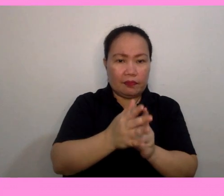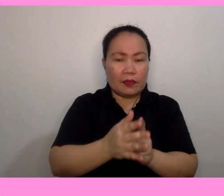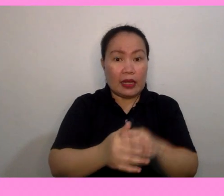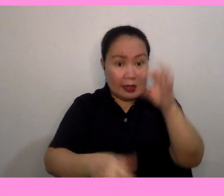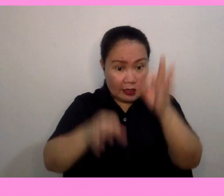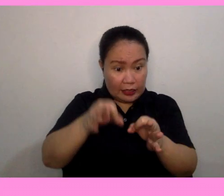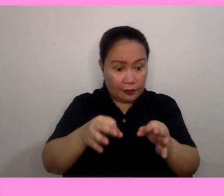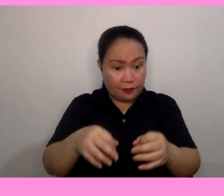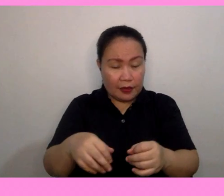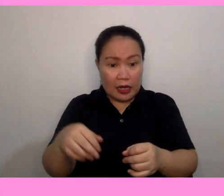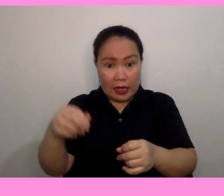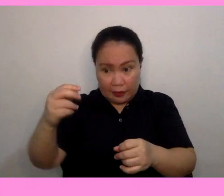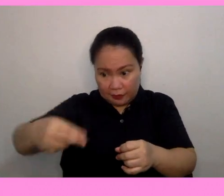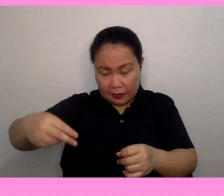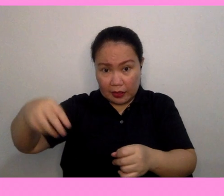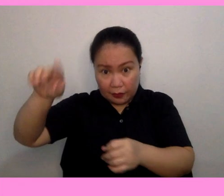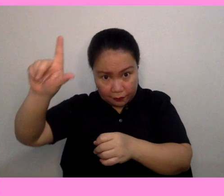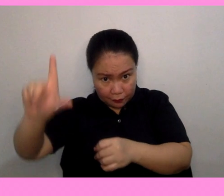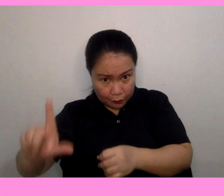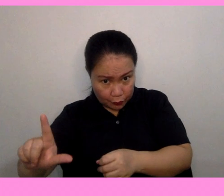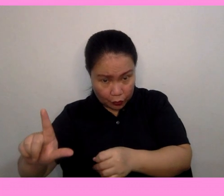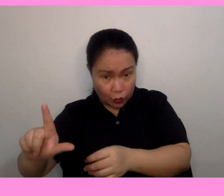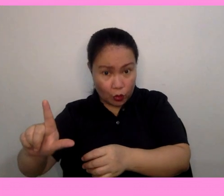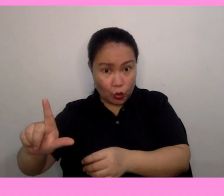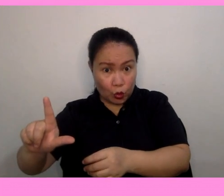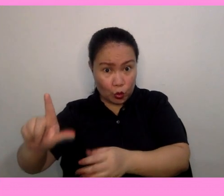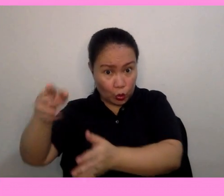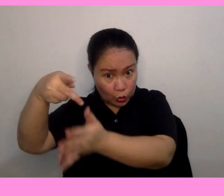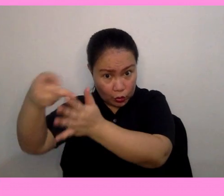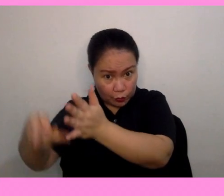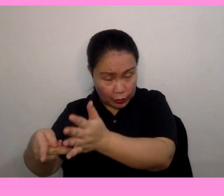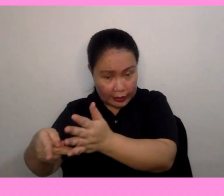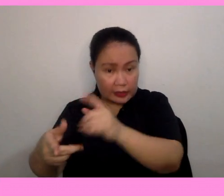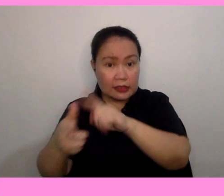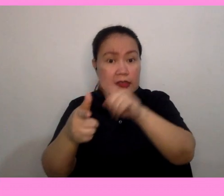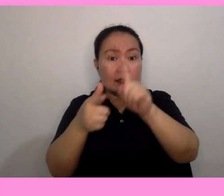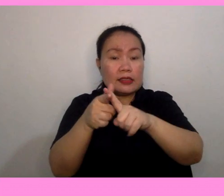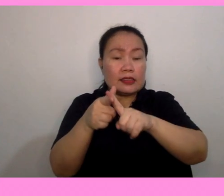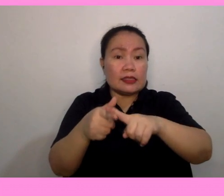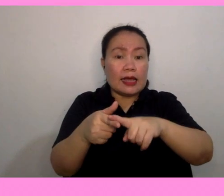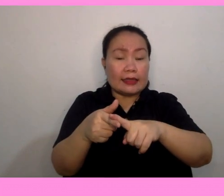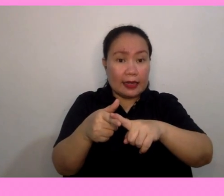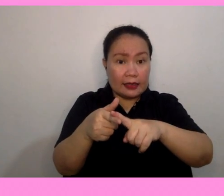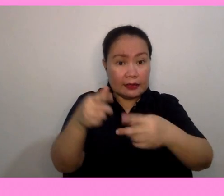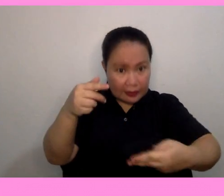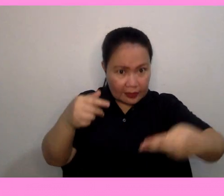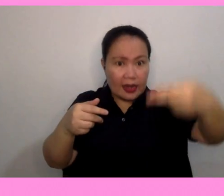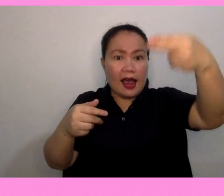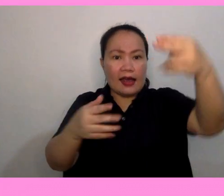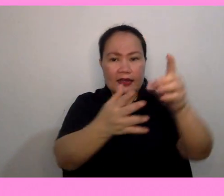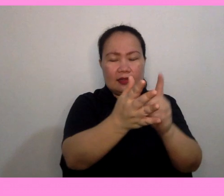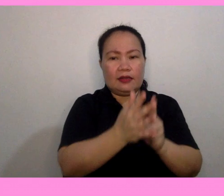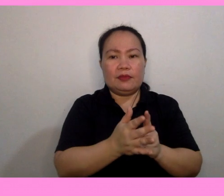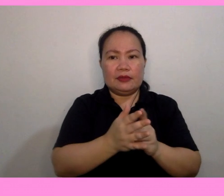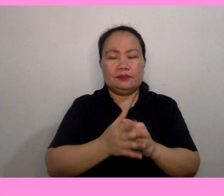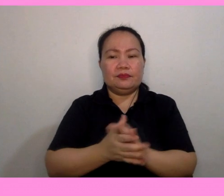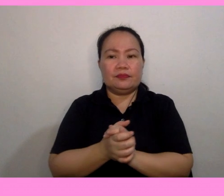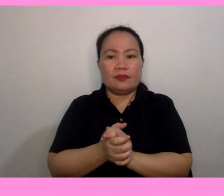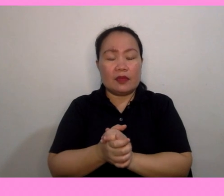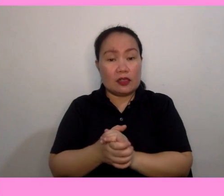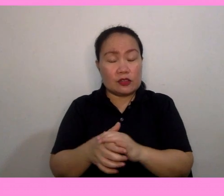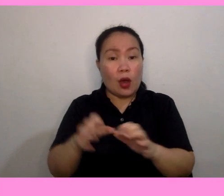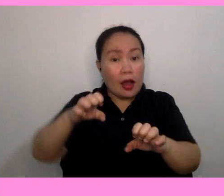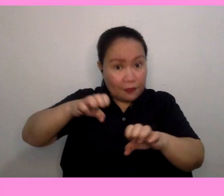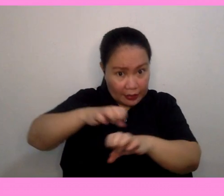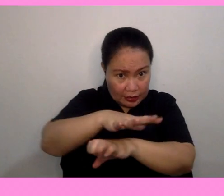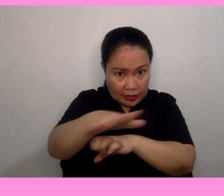Pinapakita sa graph ang paggalaw sa demand curve. Mangyayari ang paggalaw ng demand curve kung ang salik ay nakakaapekto ang sariling presyo